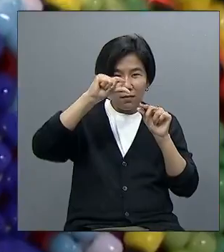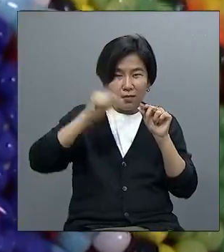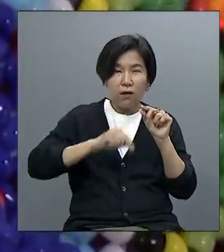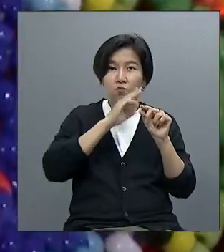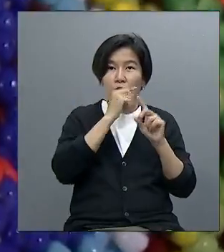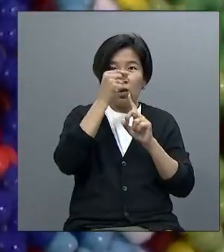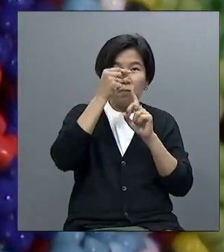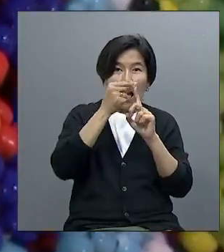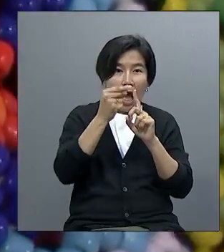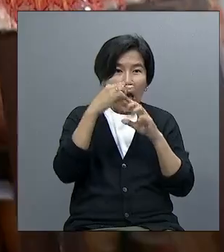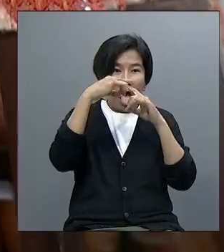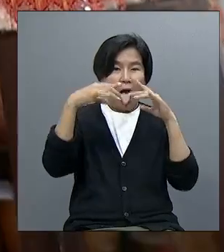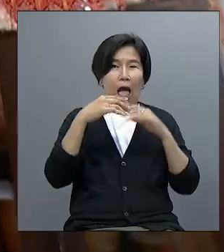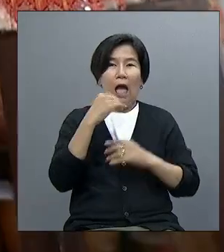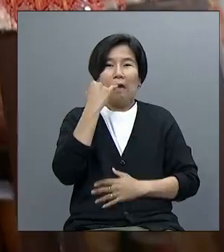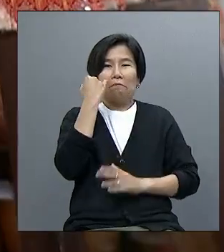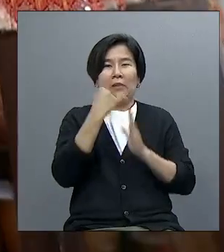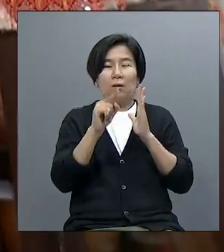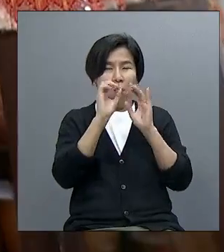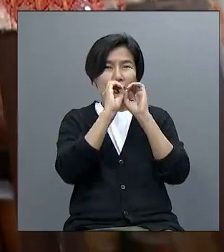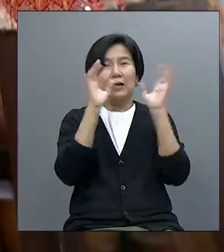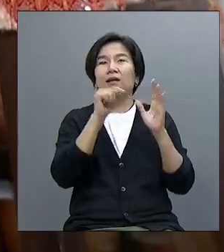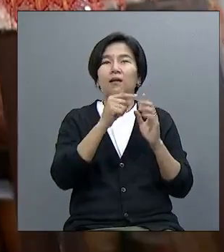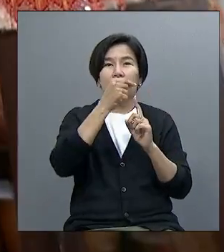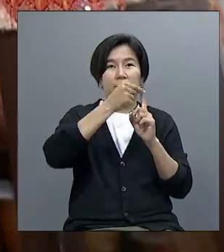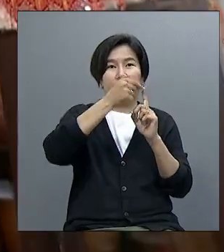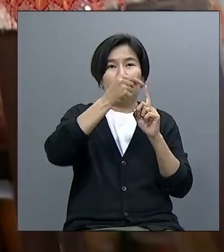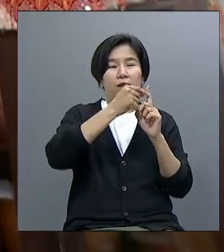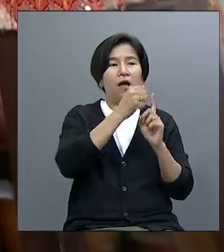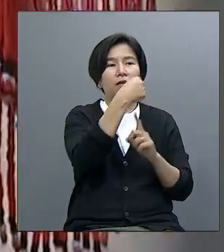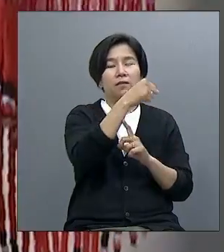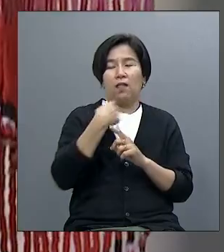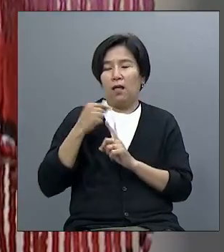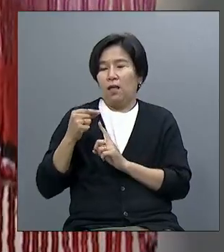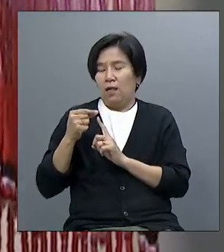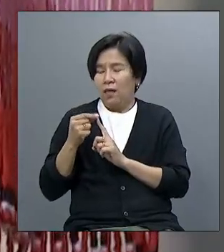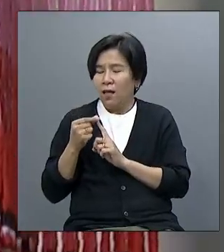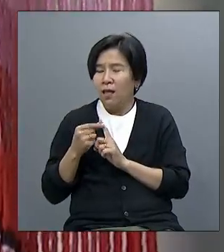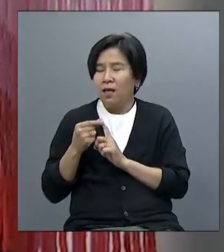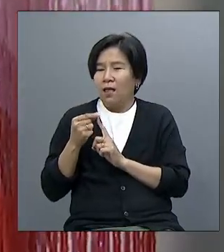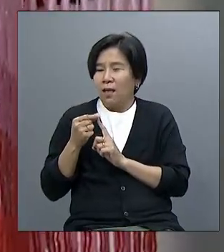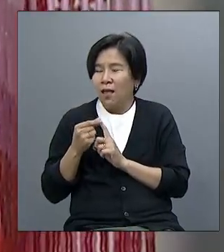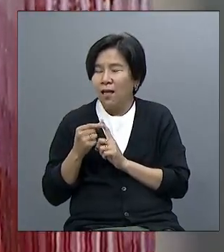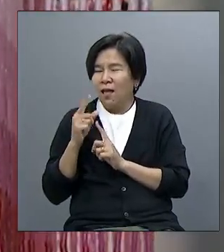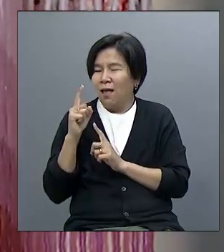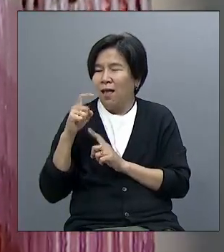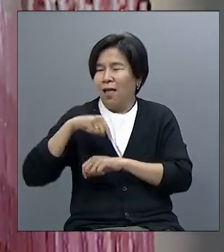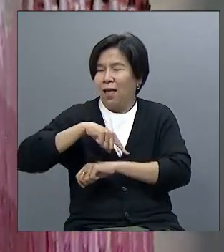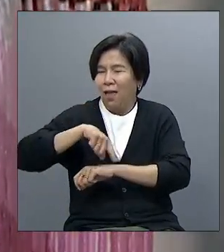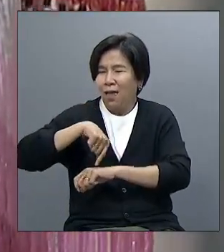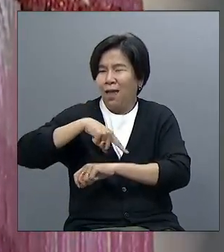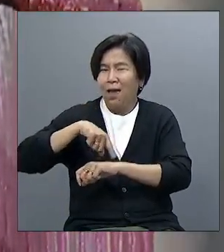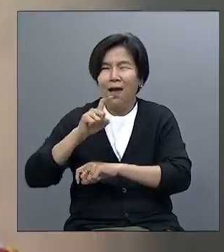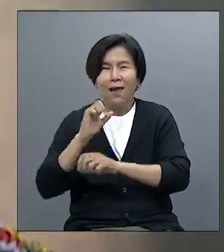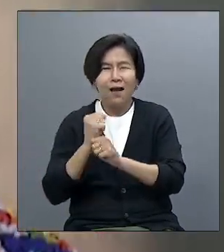ห็นเลยนะเพราะว่าสีมันจะโดดเลย ใช่ คือเขาร้อยไป10ลูกแล้วอ่ะเราอ่ะลูกแรกยังไม่ไปเลยนะ ยังฝนไม่เข้ารูเลย ยังไงนะคะ นี่ไ